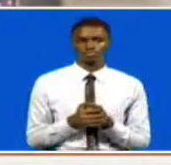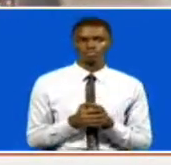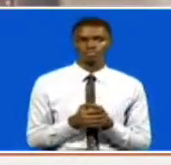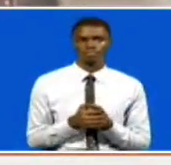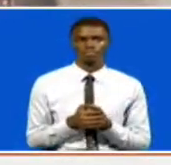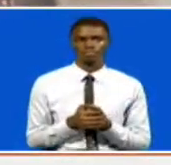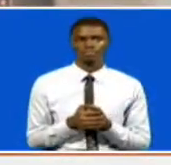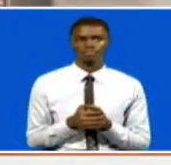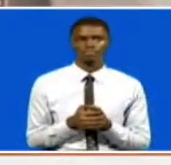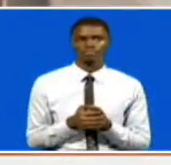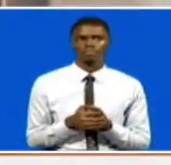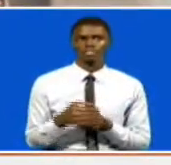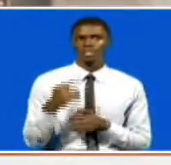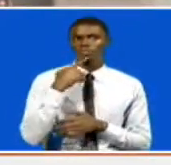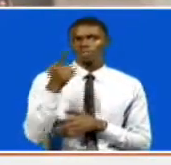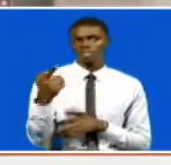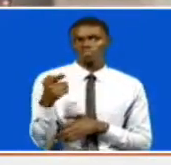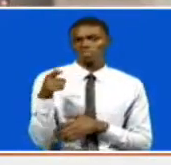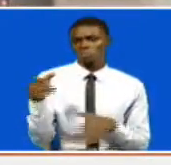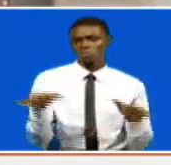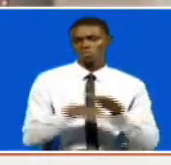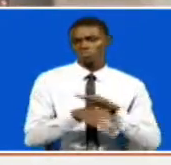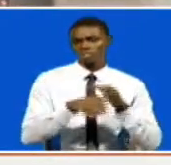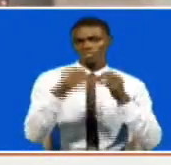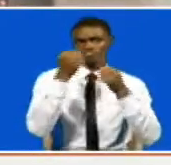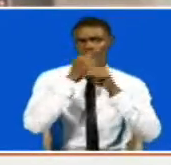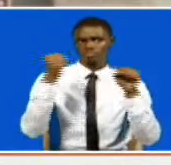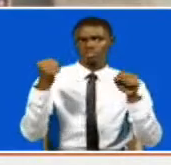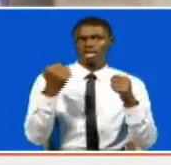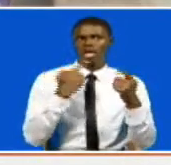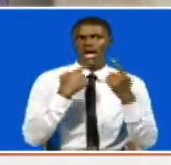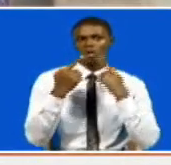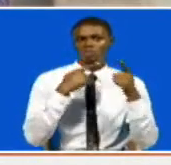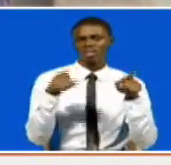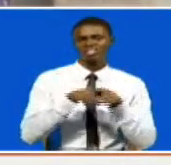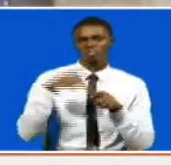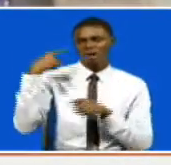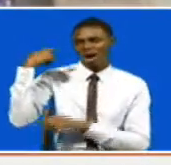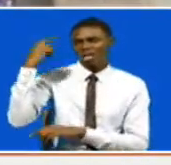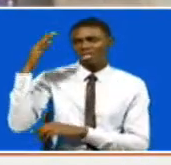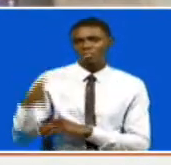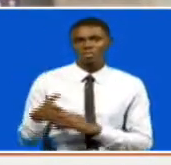mwingine ambaye anasemekana ati ni naibu wa rais anaongea kama mwendo wazimu.